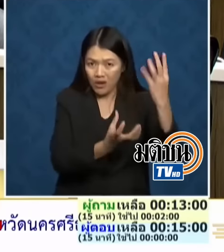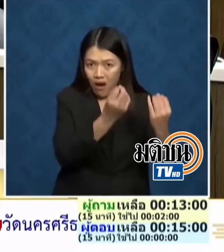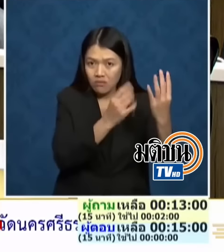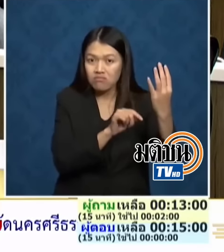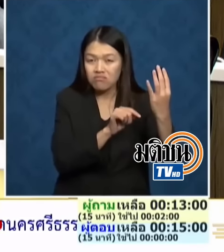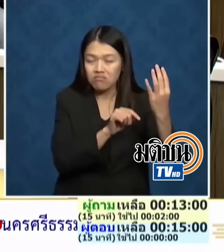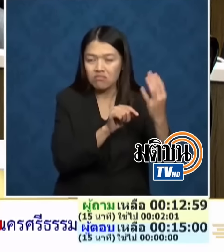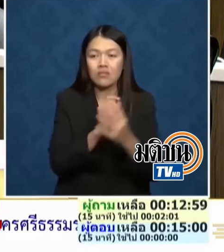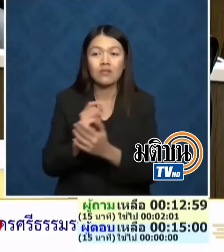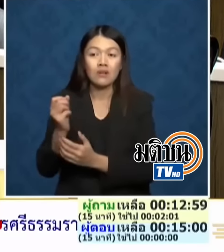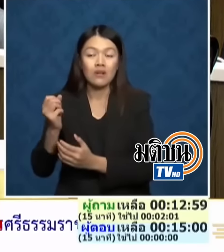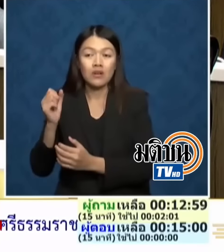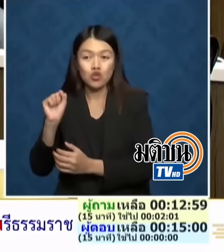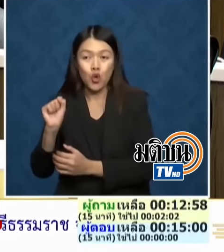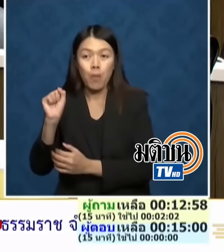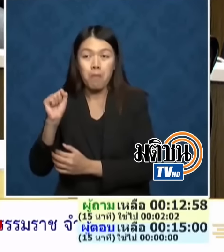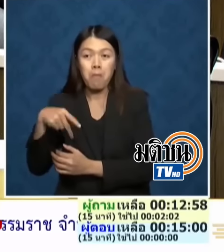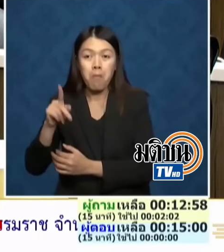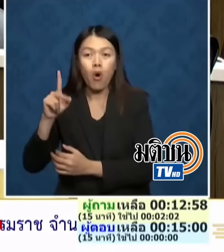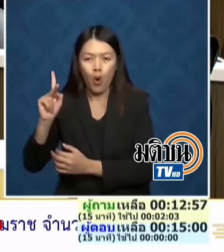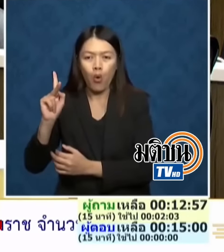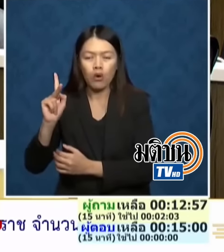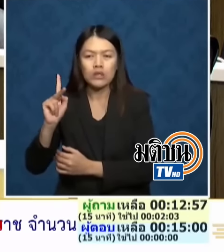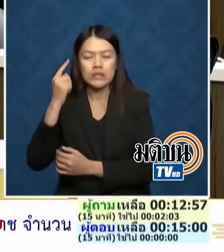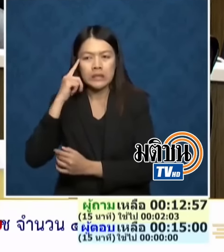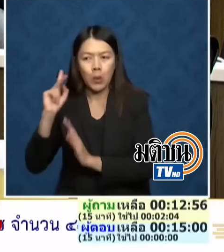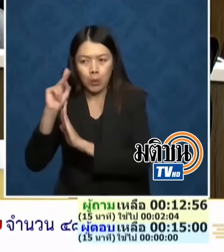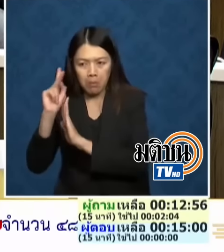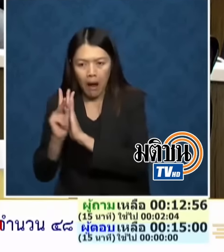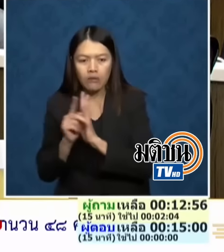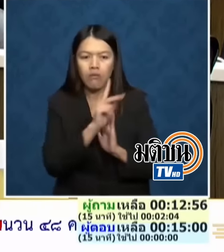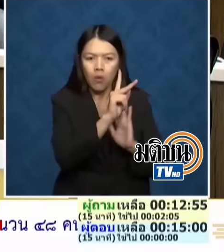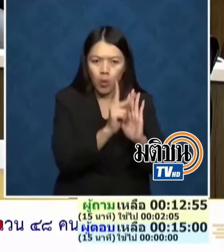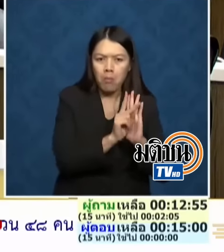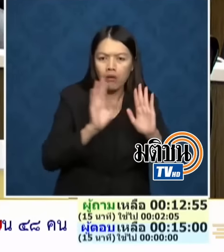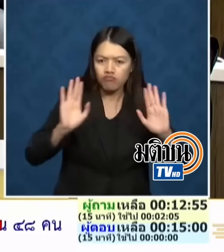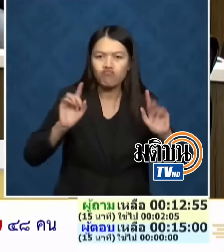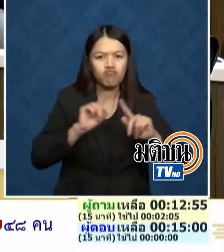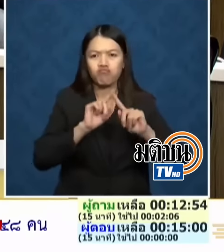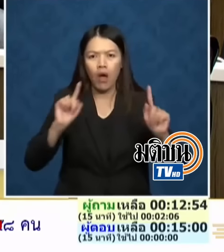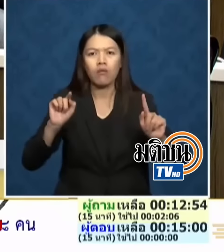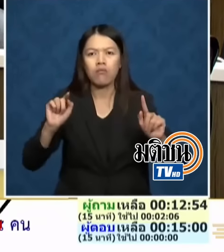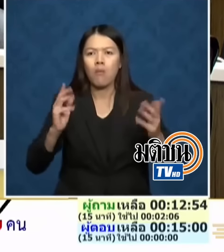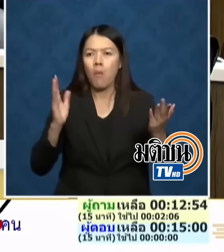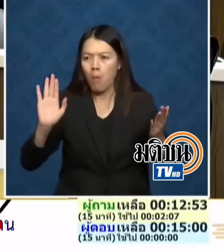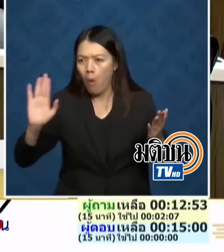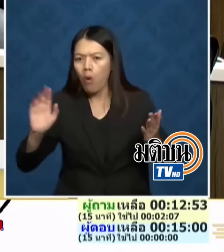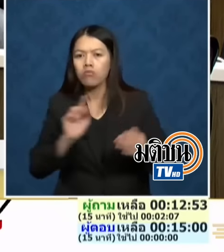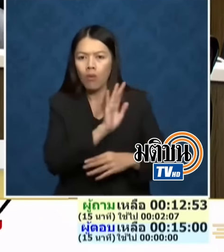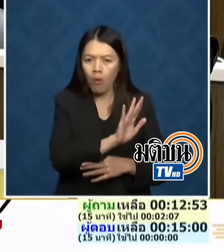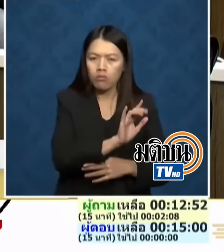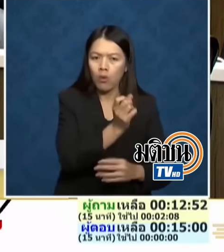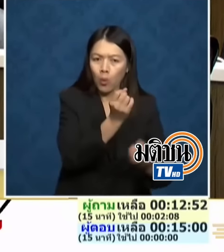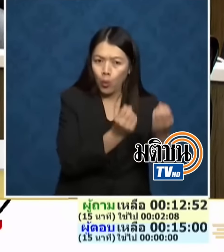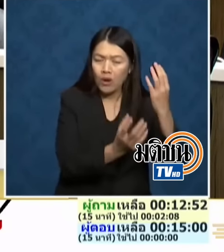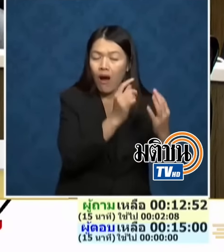และสอบอกอก็ต่างถือกิสดีกาคนละตัวคนละชะบับทางอุทยาณก็บอกว่า